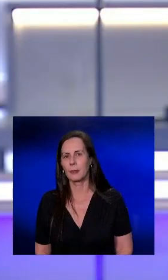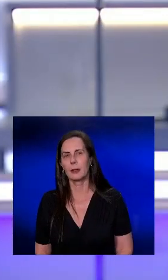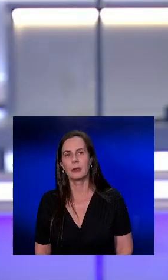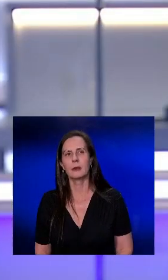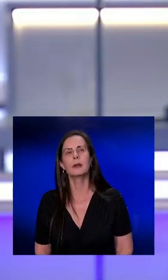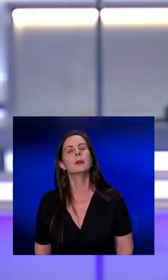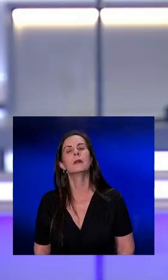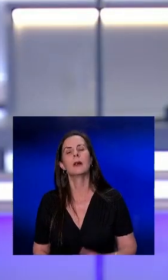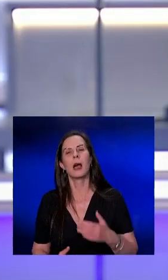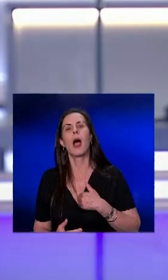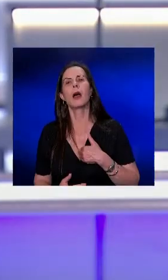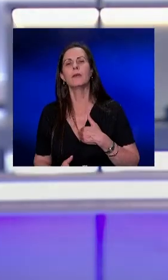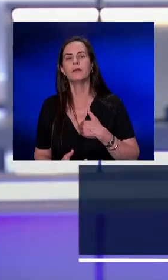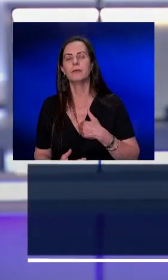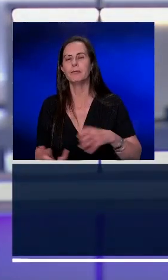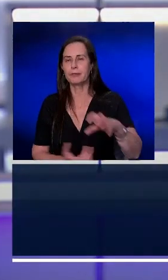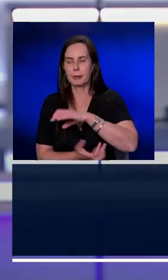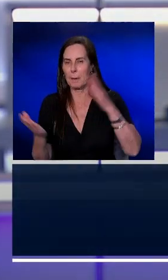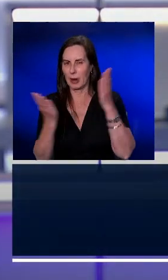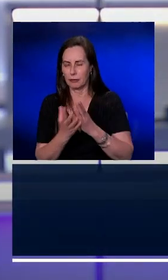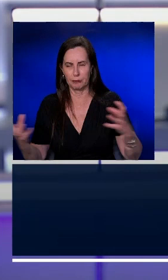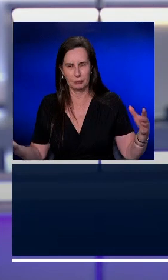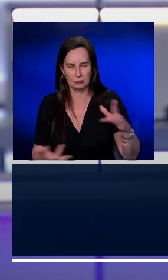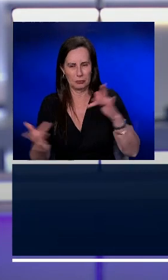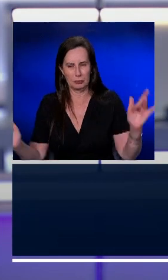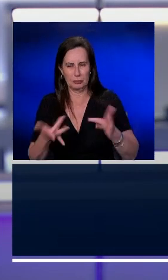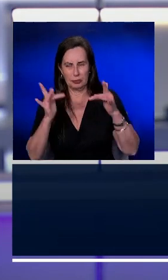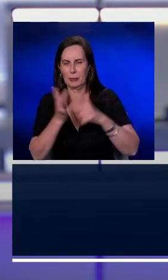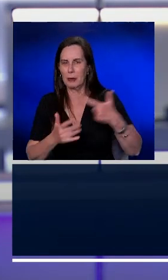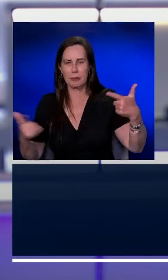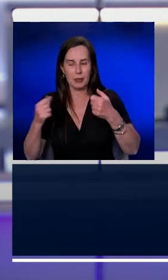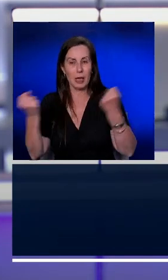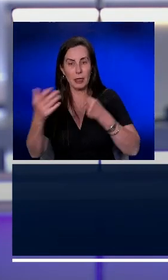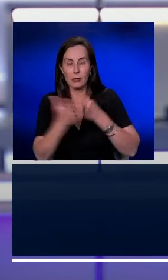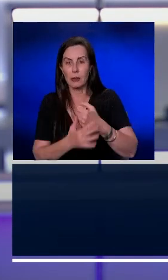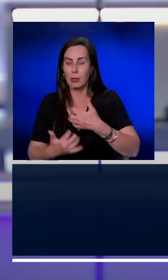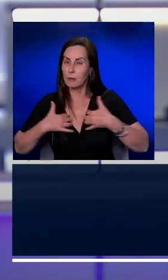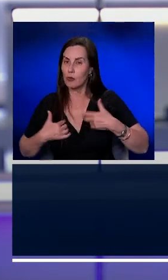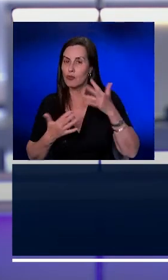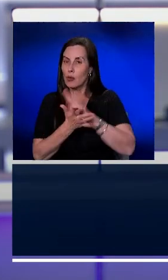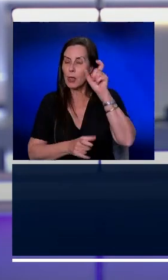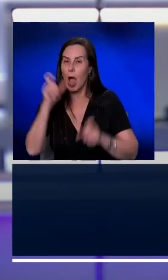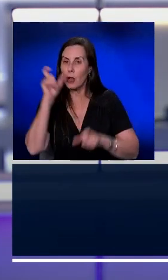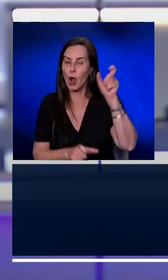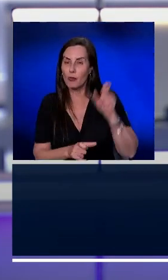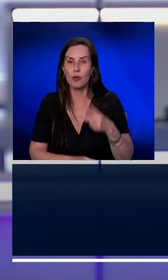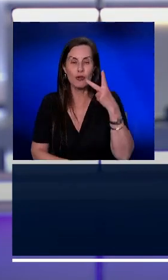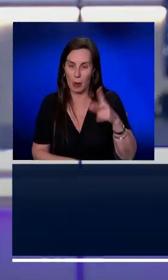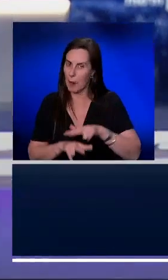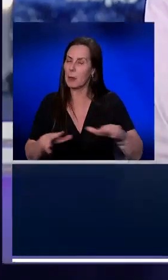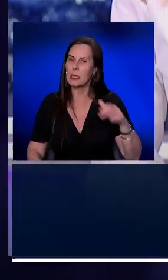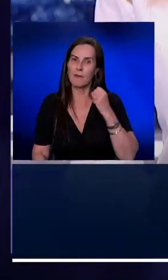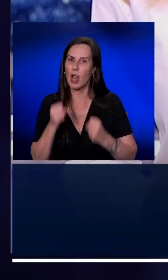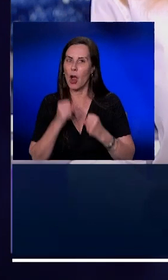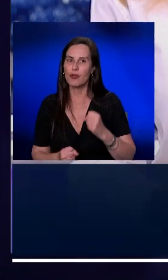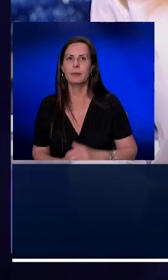מכאן אנחנו ממשיכים לאלימות בנגב. בקטטה המונית שכללה ירי ודריסה נפצעו 13 בני אדם, בהם 2 במצב קשה.